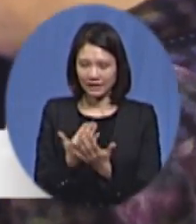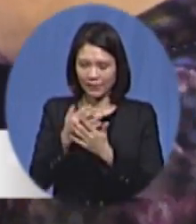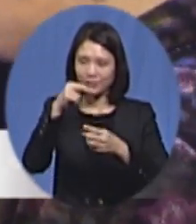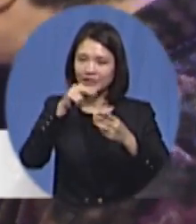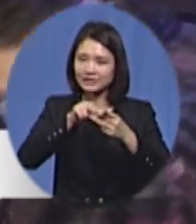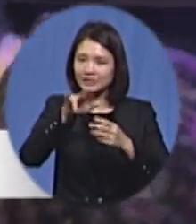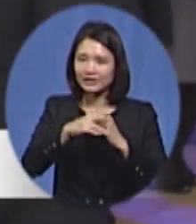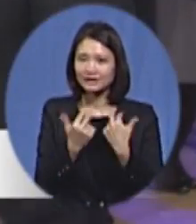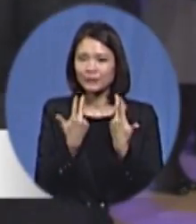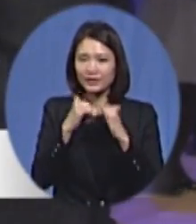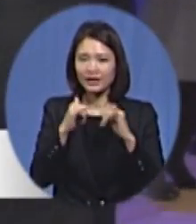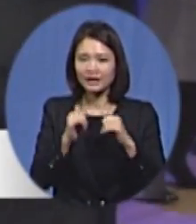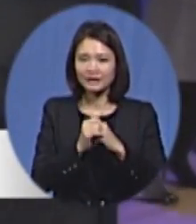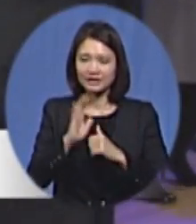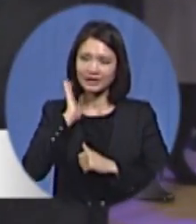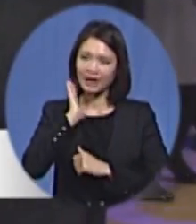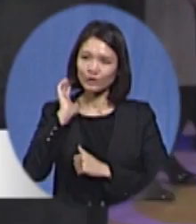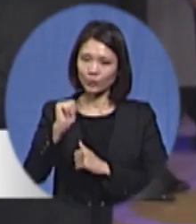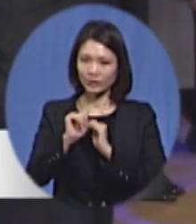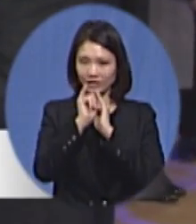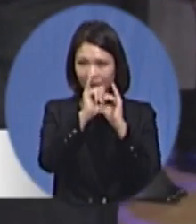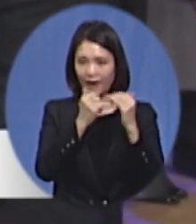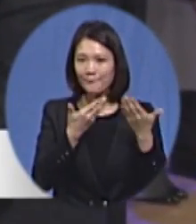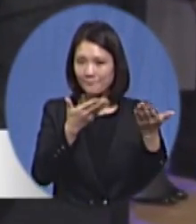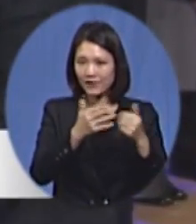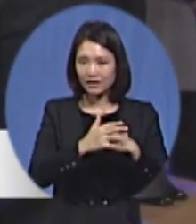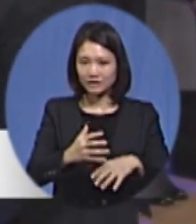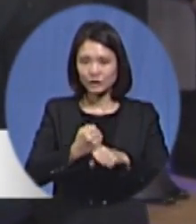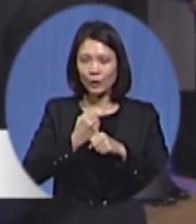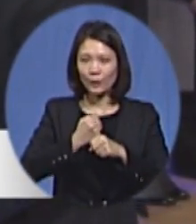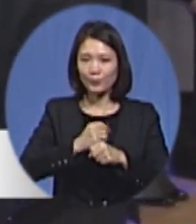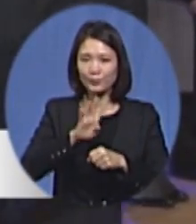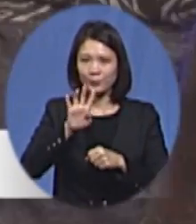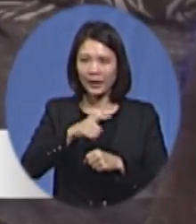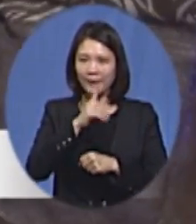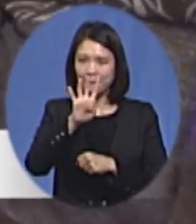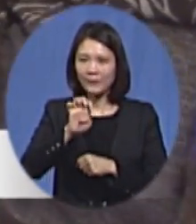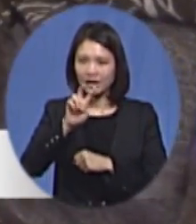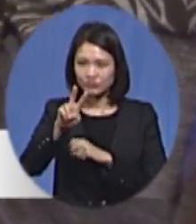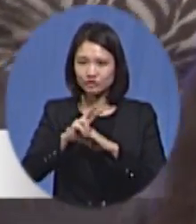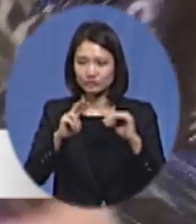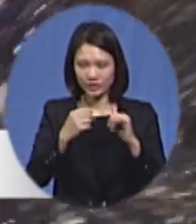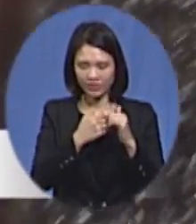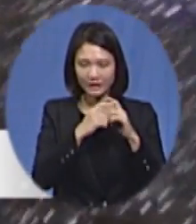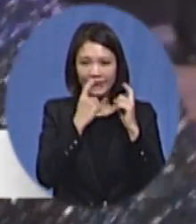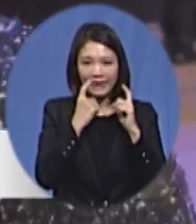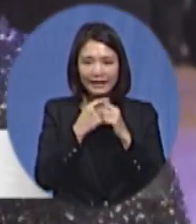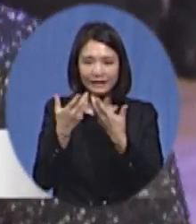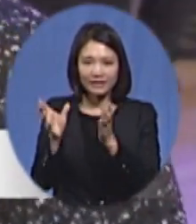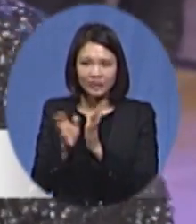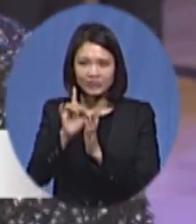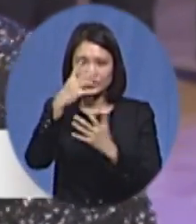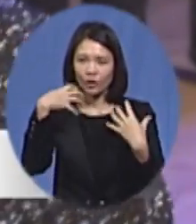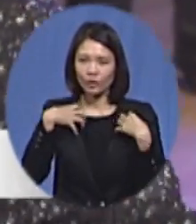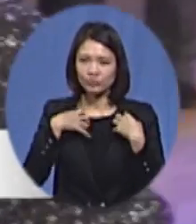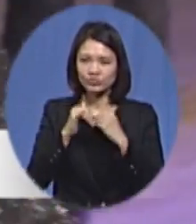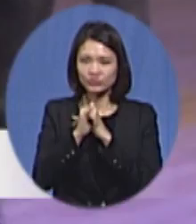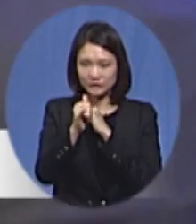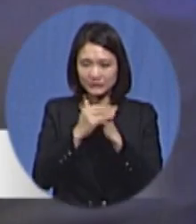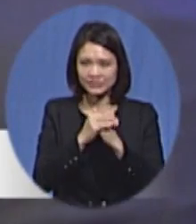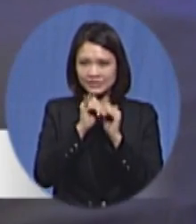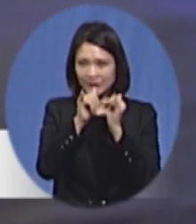자원봉사회가 대통령 표창을 수상하는 등 총 142명의 개인과 단체에게 정부 포상과 도지사